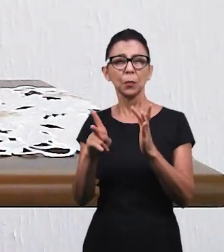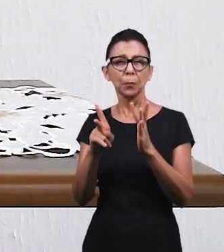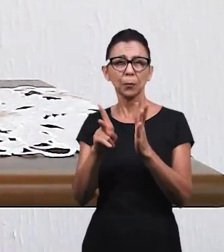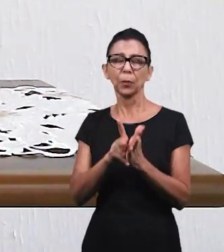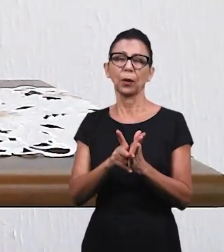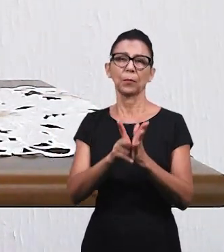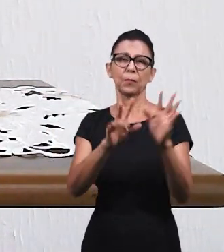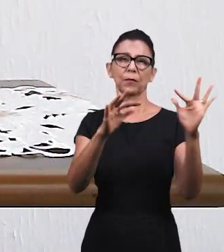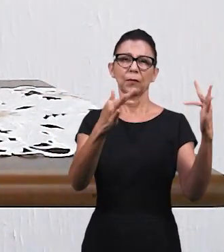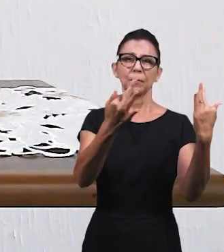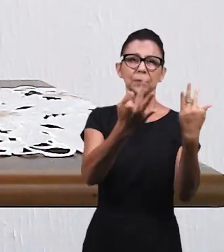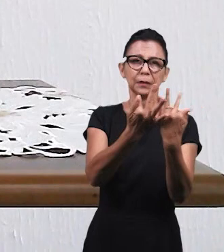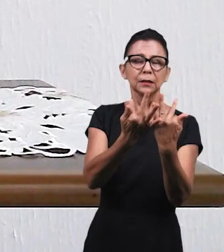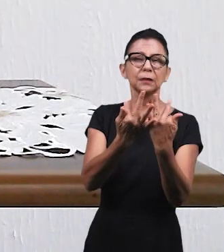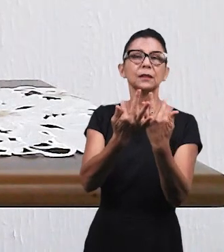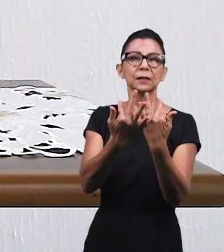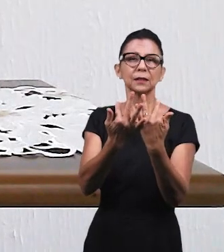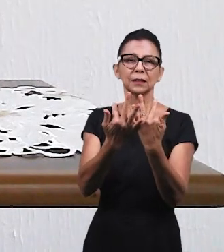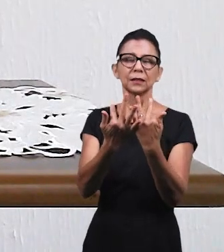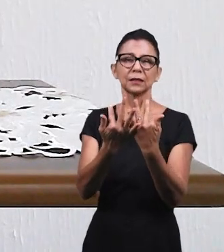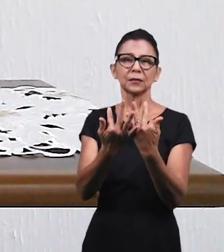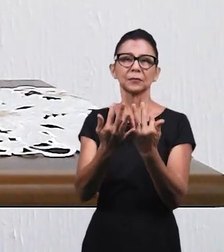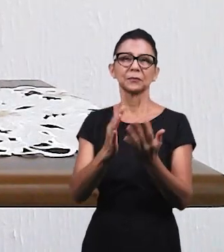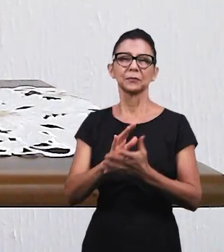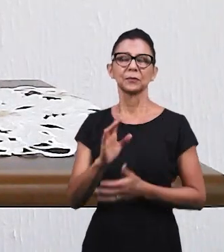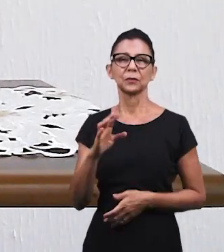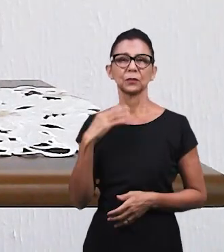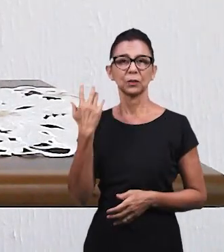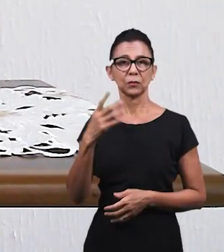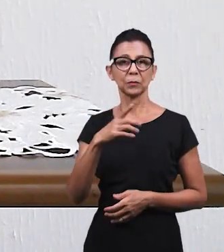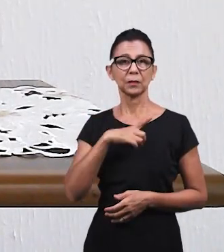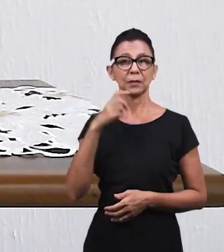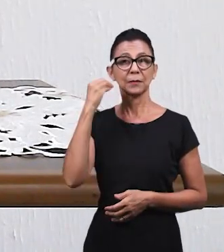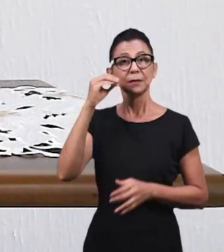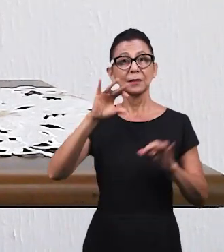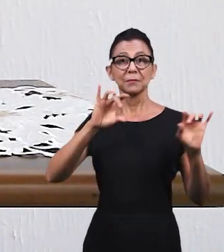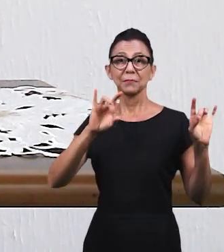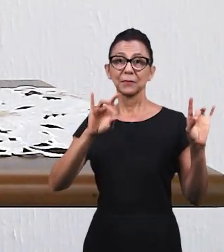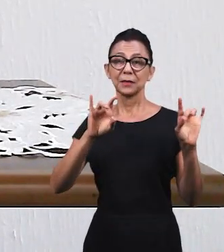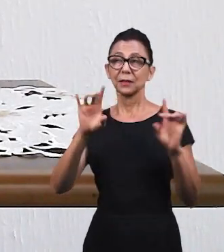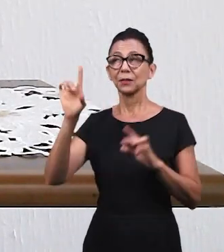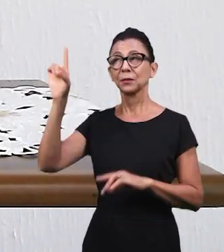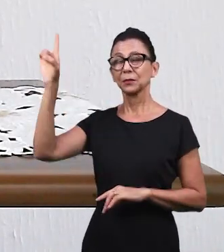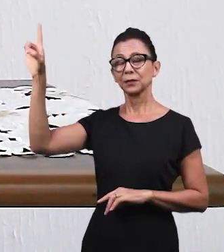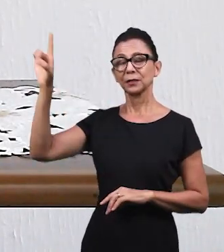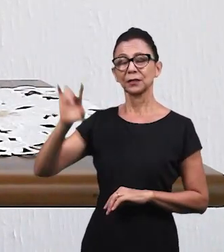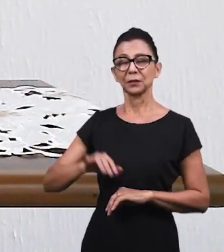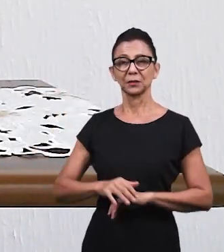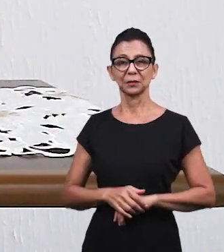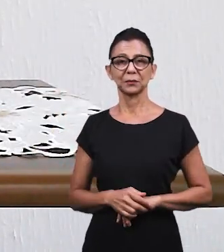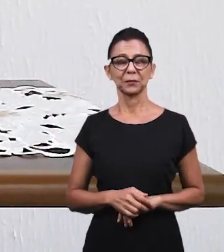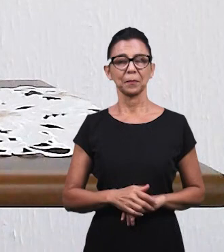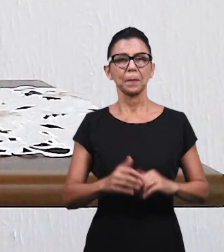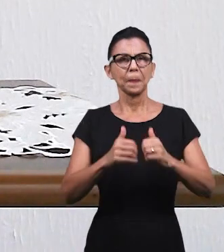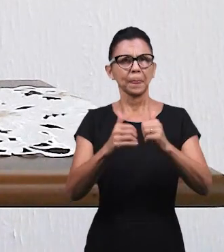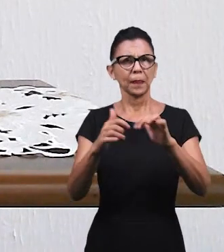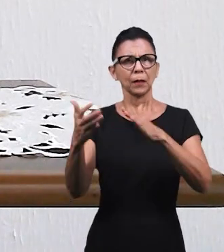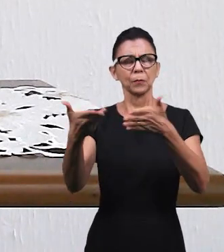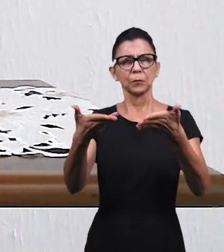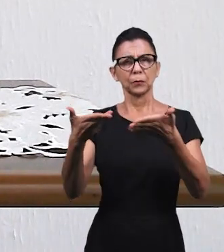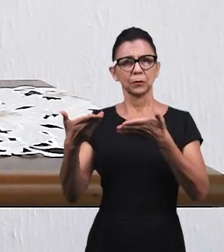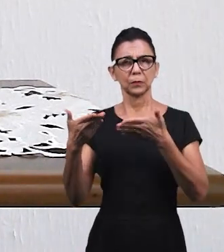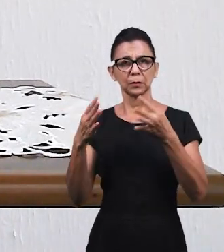для семей, чтобы семьи могли иметь свое переживание живым Богом. Я